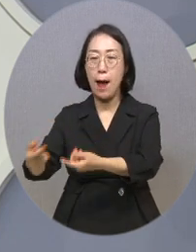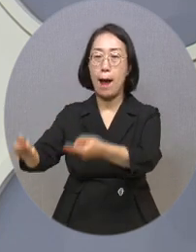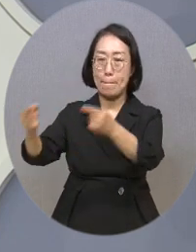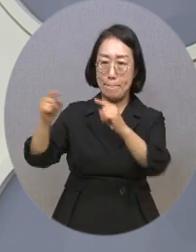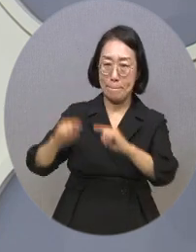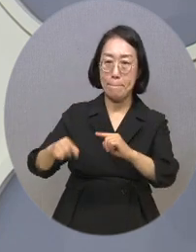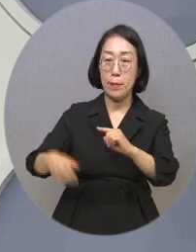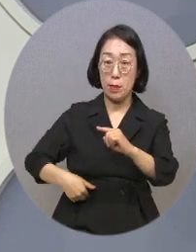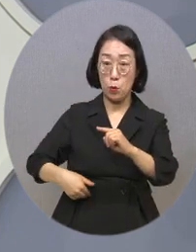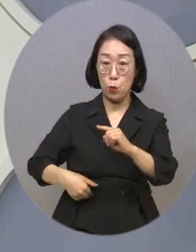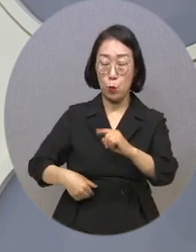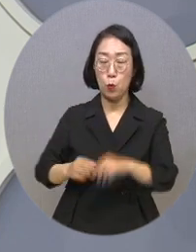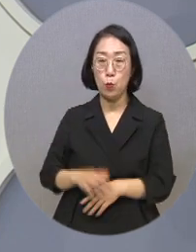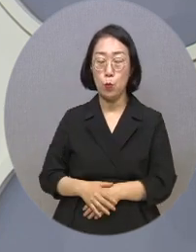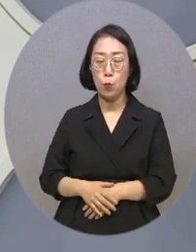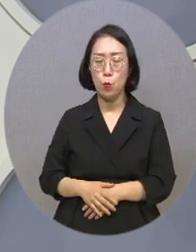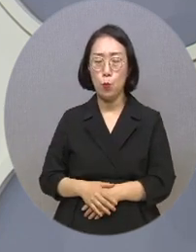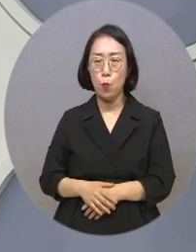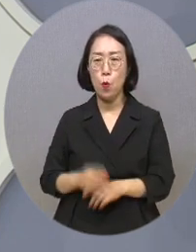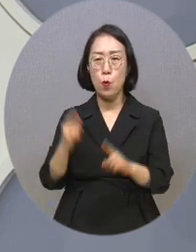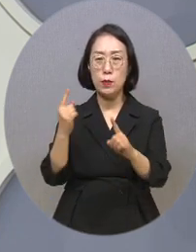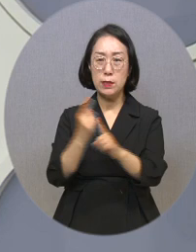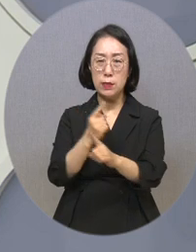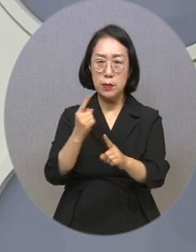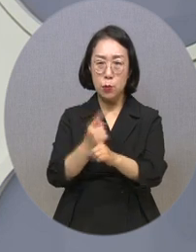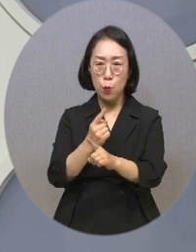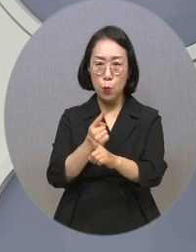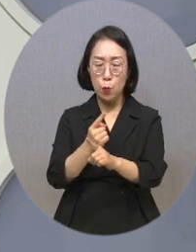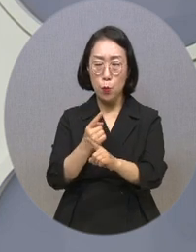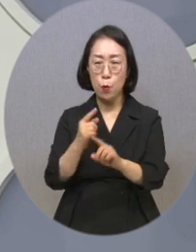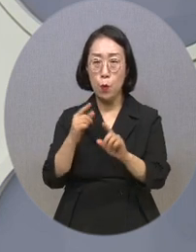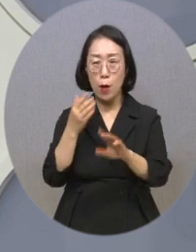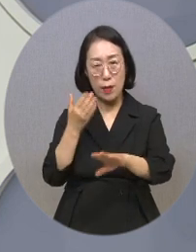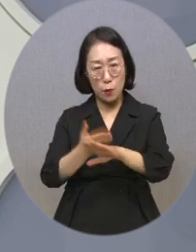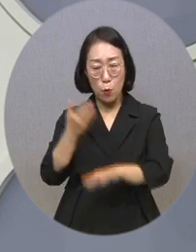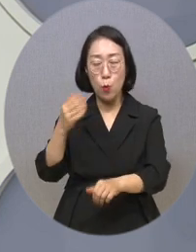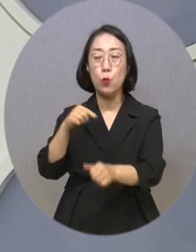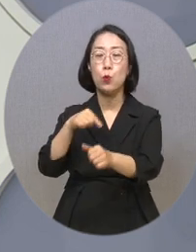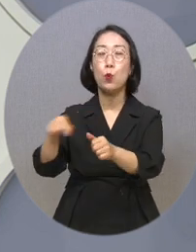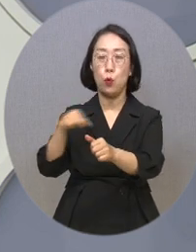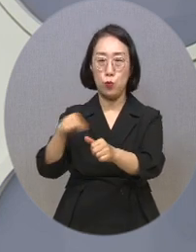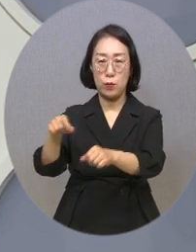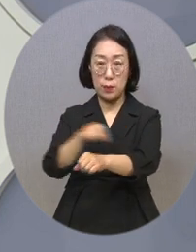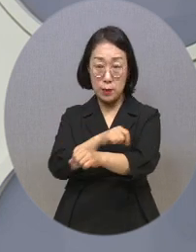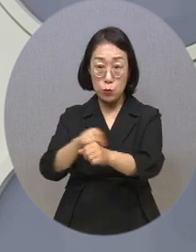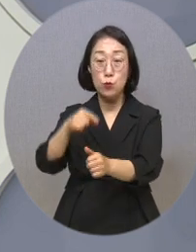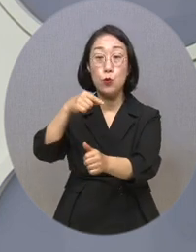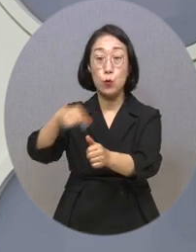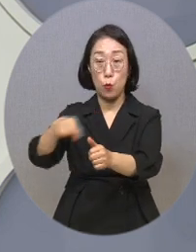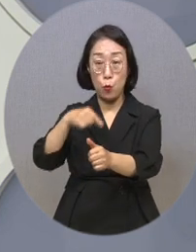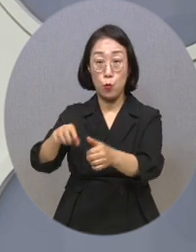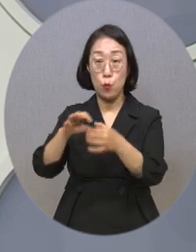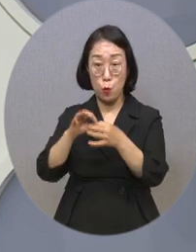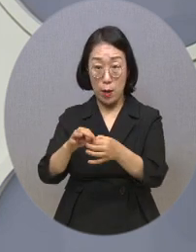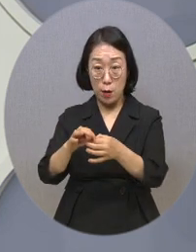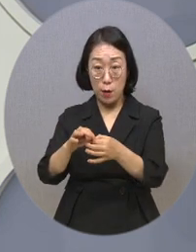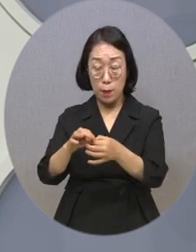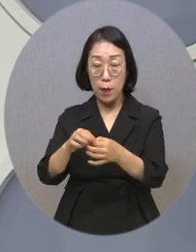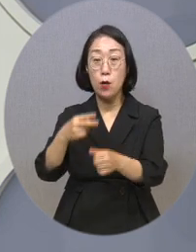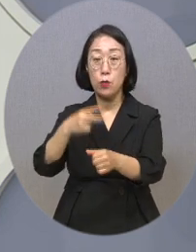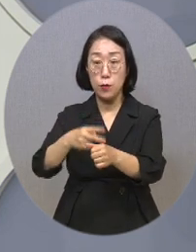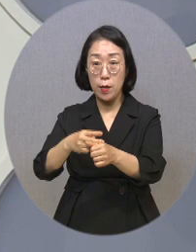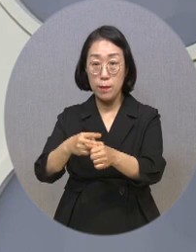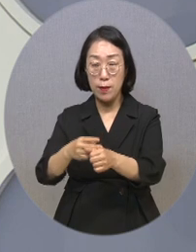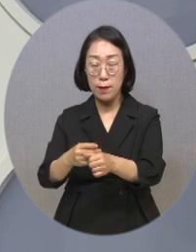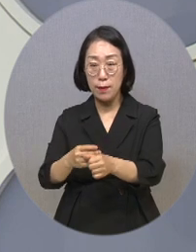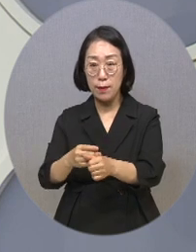그 치료의 개념으로 하기가 어려우니까 교육의 개념으로서 특수 교육하는 분들도 필요해서 그런 분들을 다